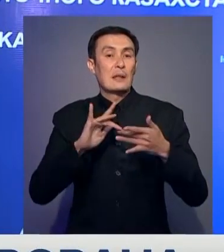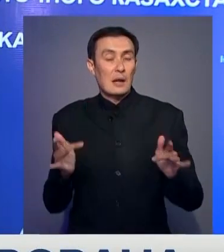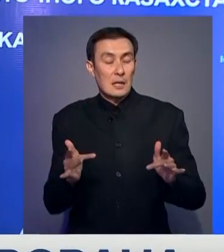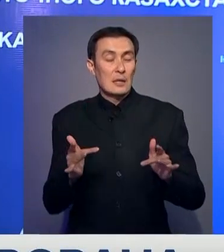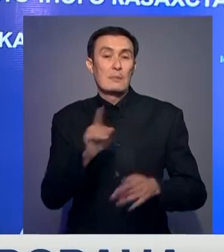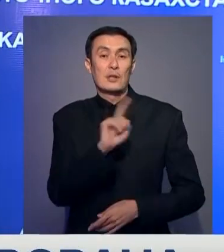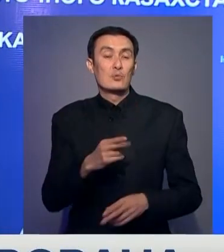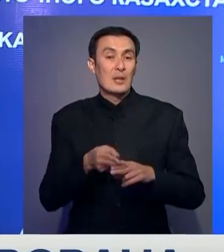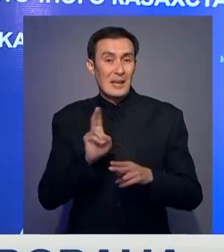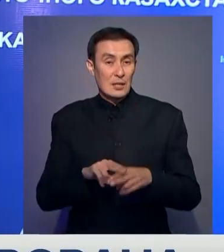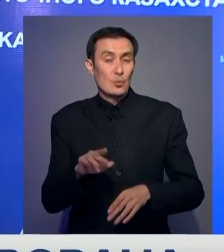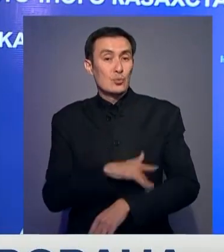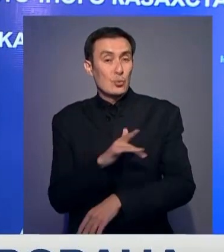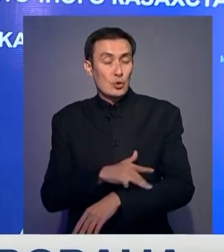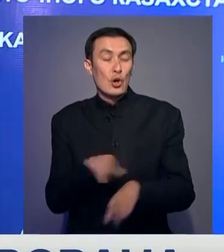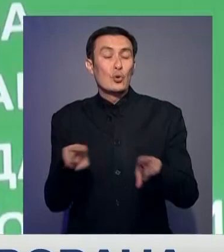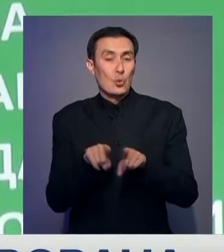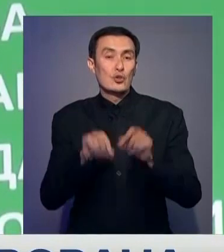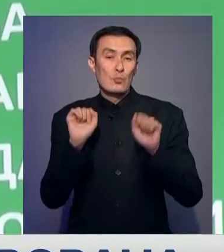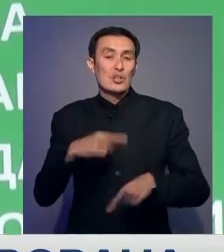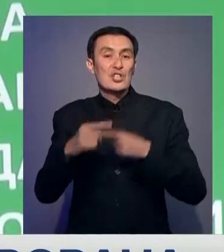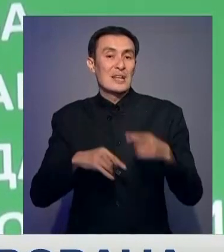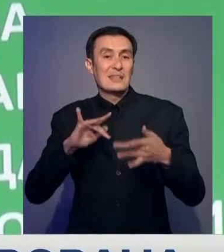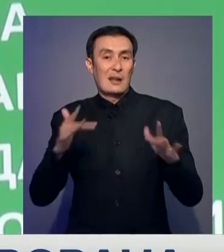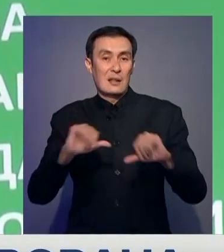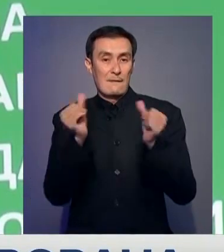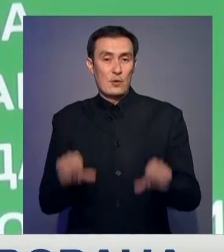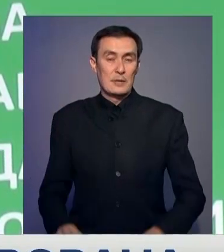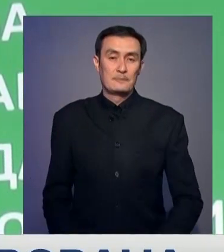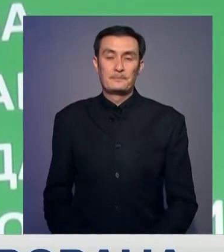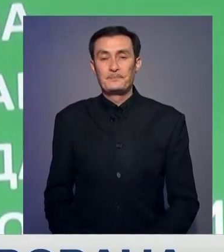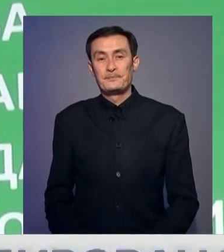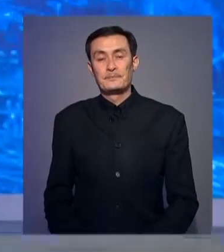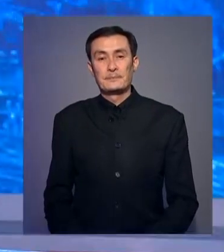потому что данные виды услуг также есть на портале электронного правительства.